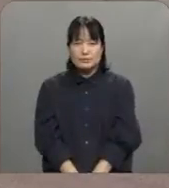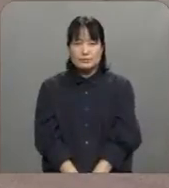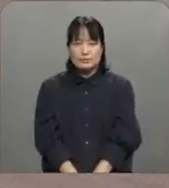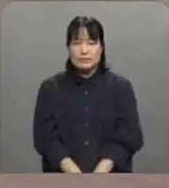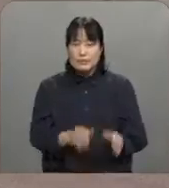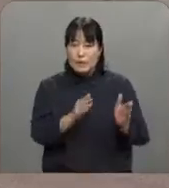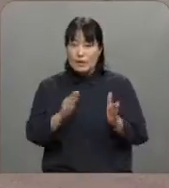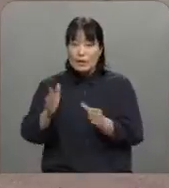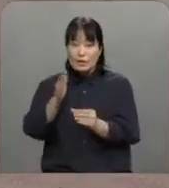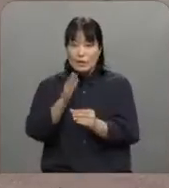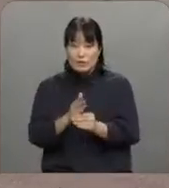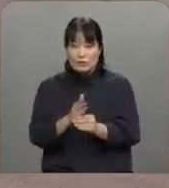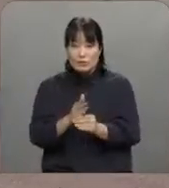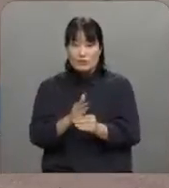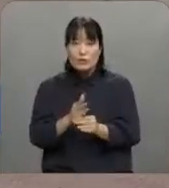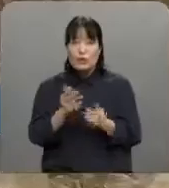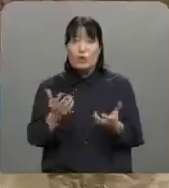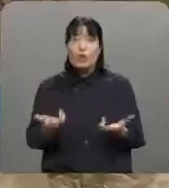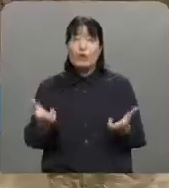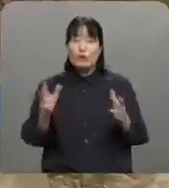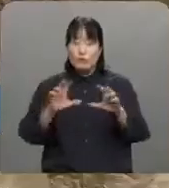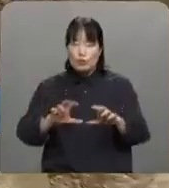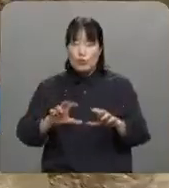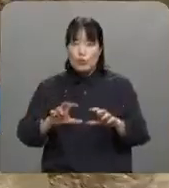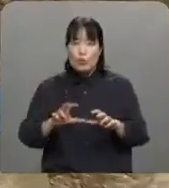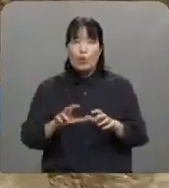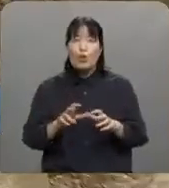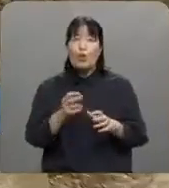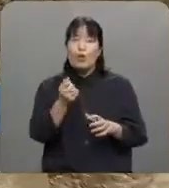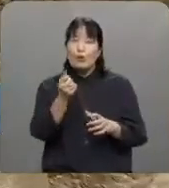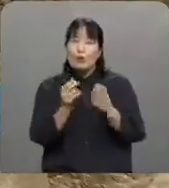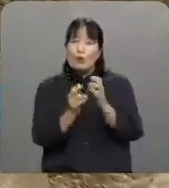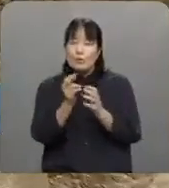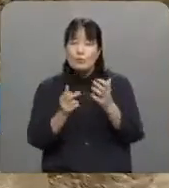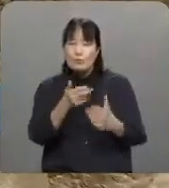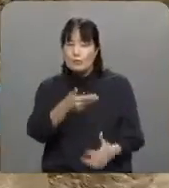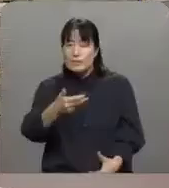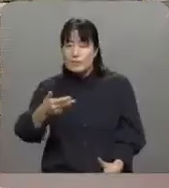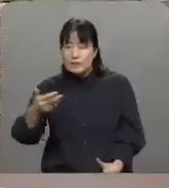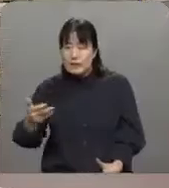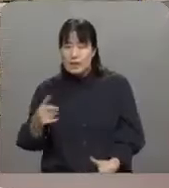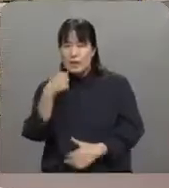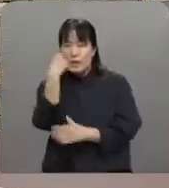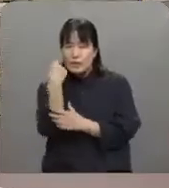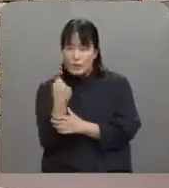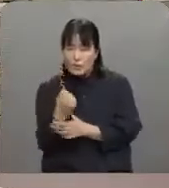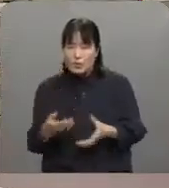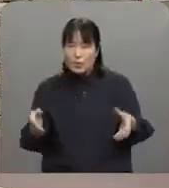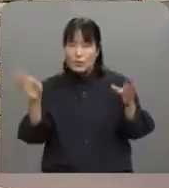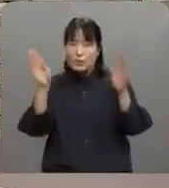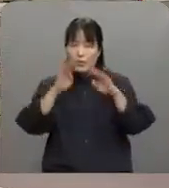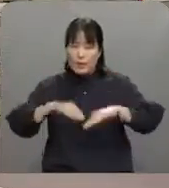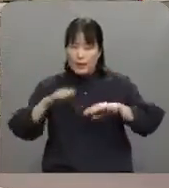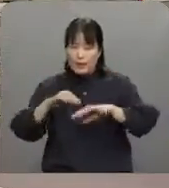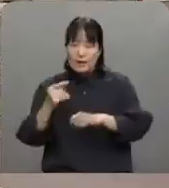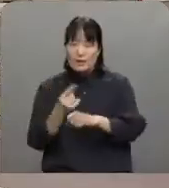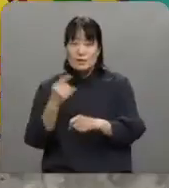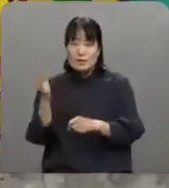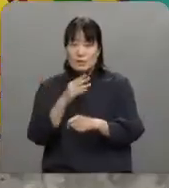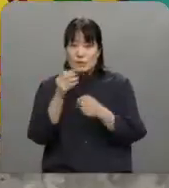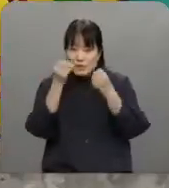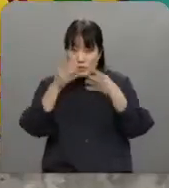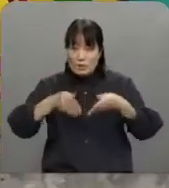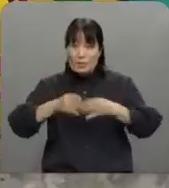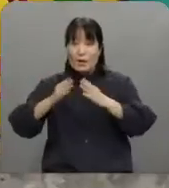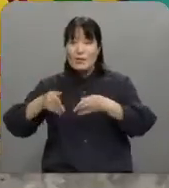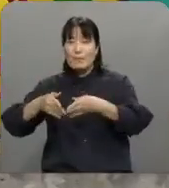정비 사업이 한창인 국립공원 오대산 소금강 지구입니다. 오래된 상가 시설이 철거되고 지난해부터 신축 상가